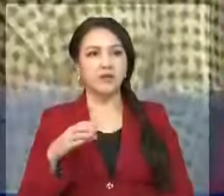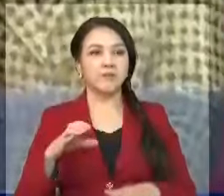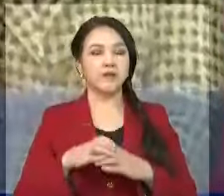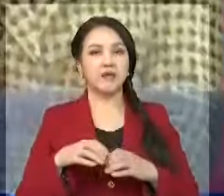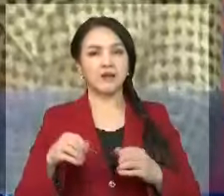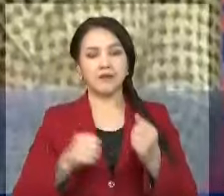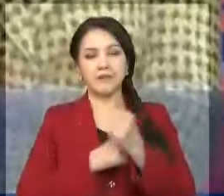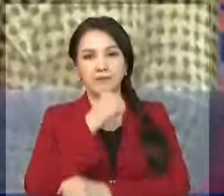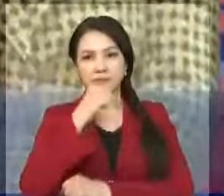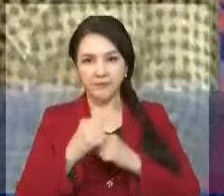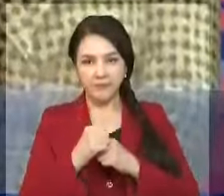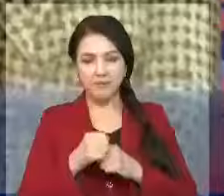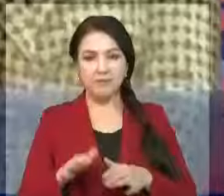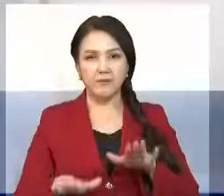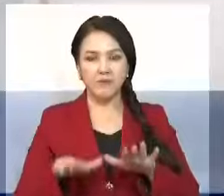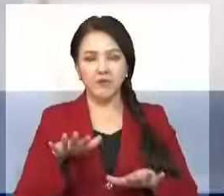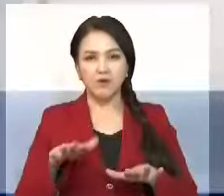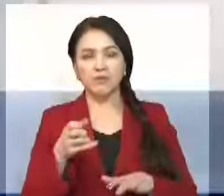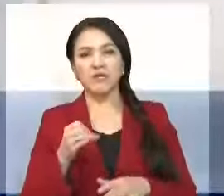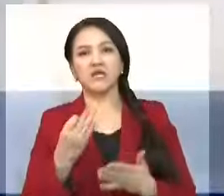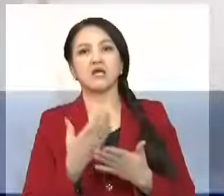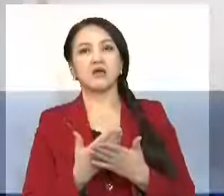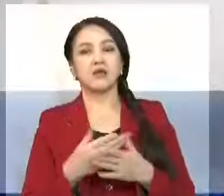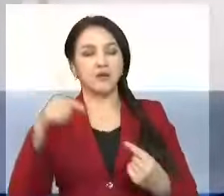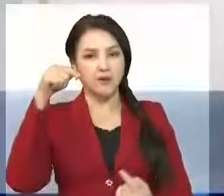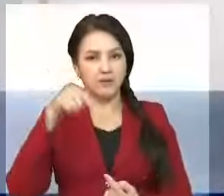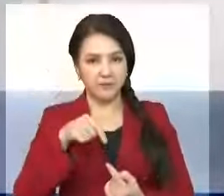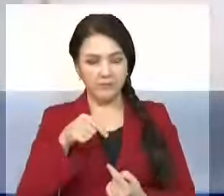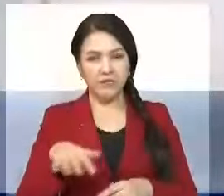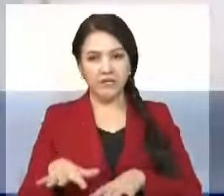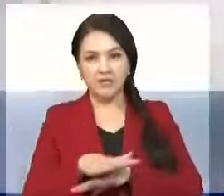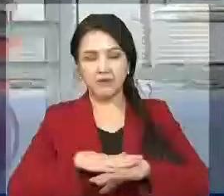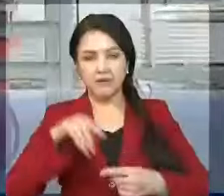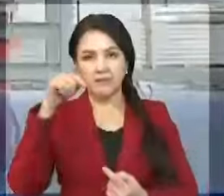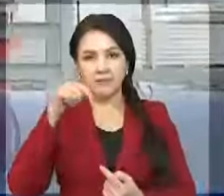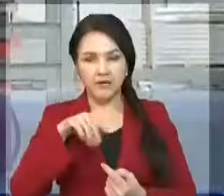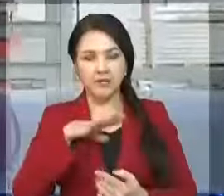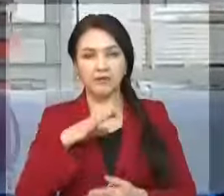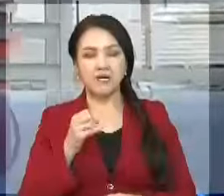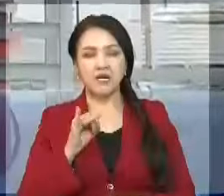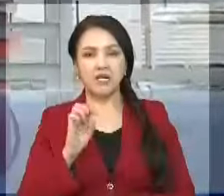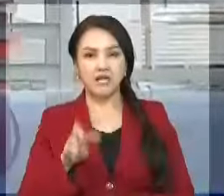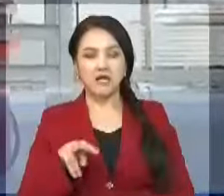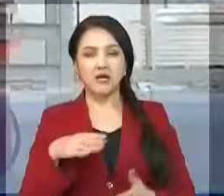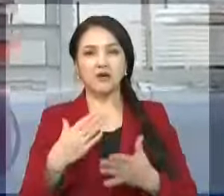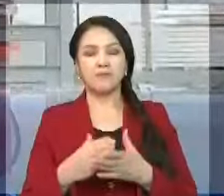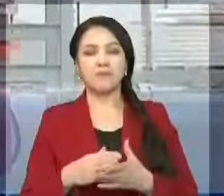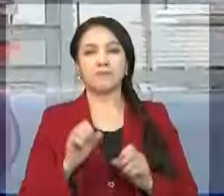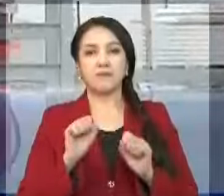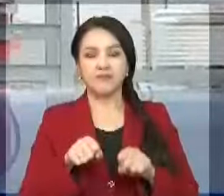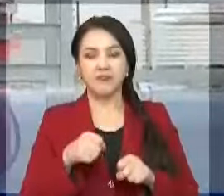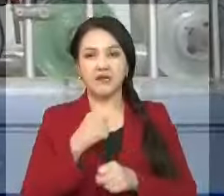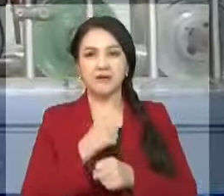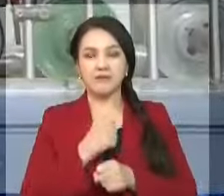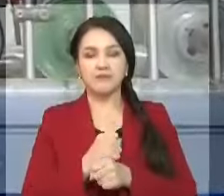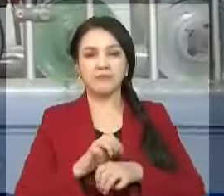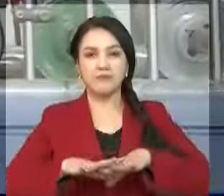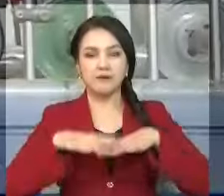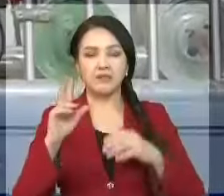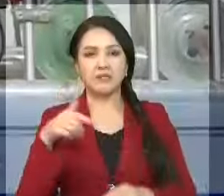архитектурно-фасадных материалов, мебели и фурнитуры, в соответствии с европейским стандартом МРАЛ. Оборудование способно обрабатывать